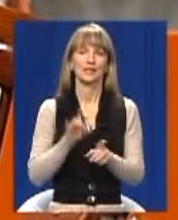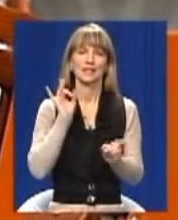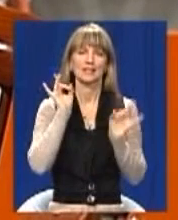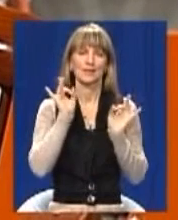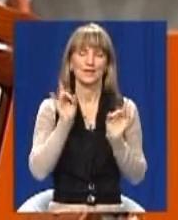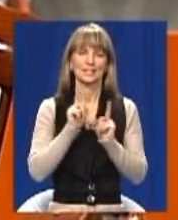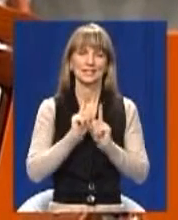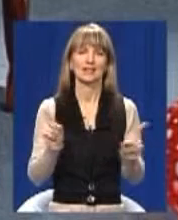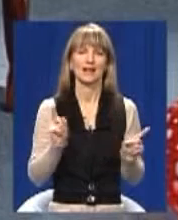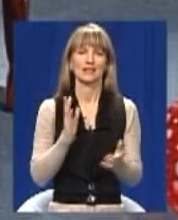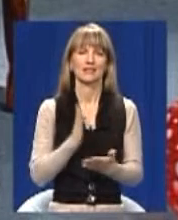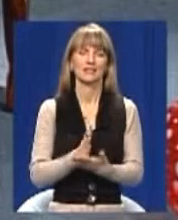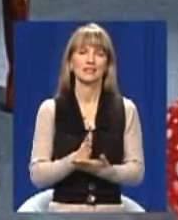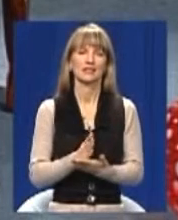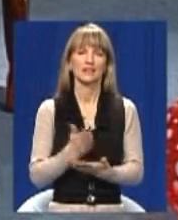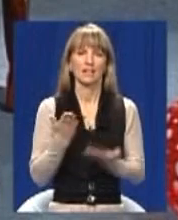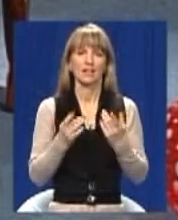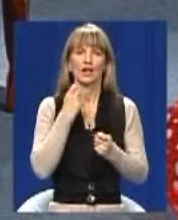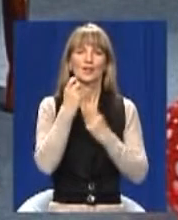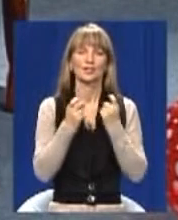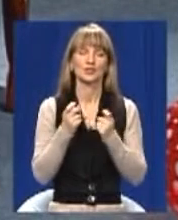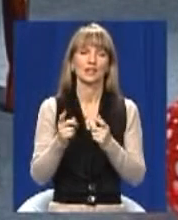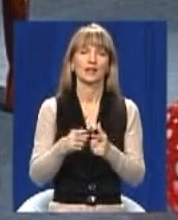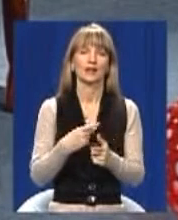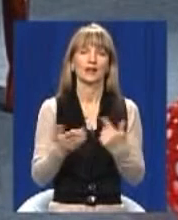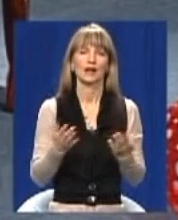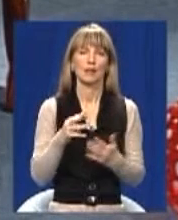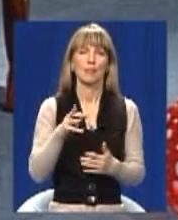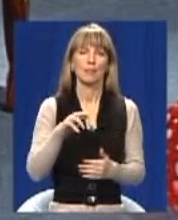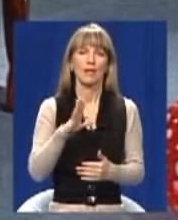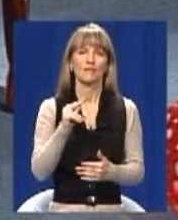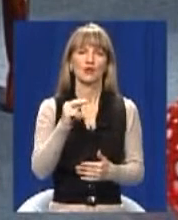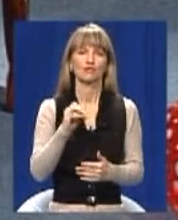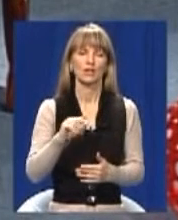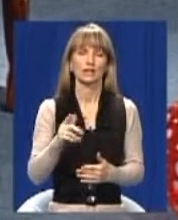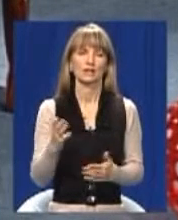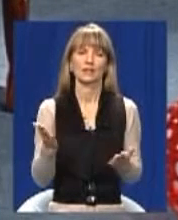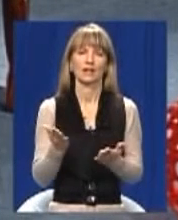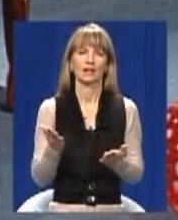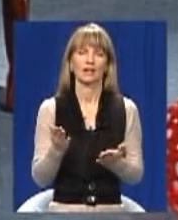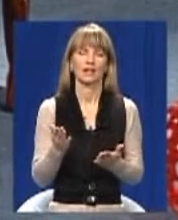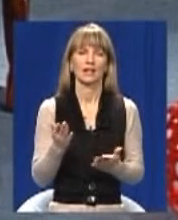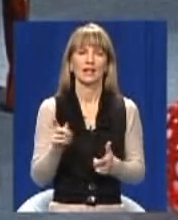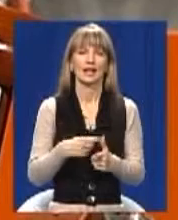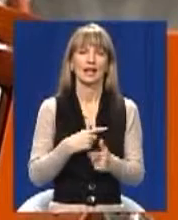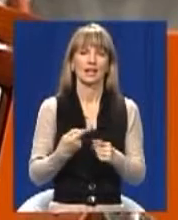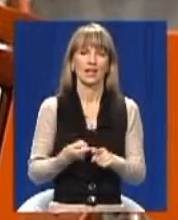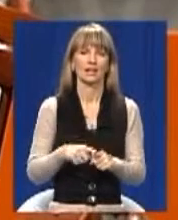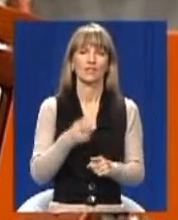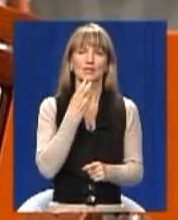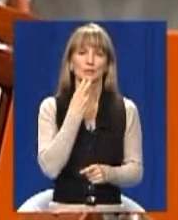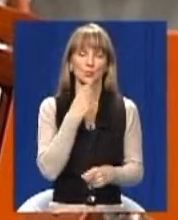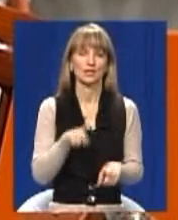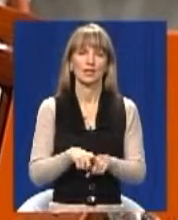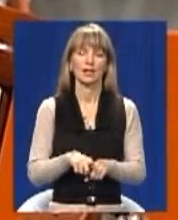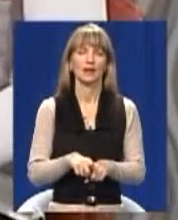здають странні. Ага, можливо, вони кричать, або якось м'явчать, або це якийсь стан агресії, чи це вони сміються? Ні, це вони так